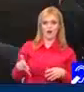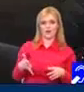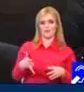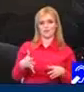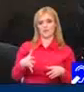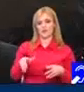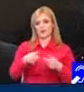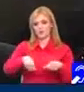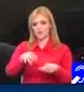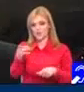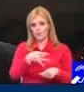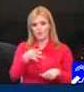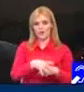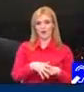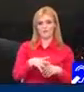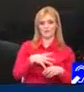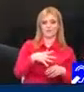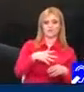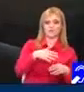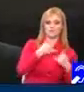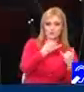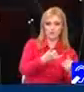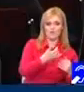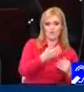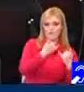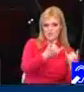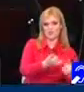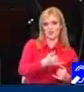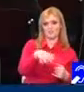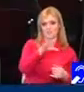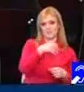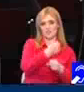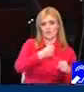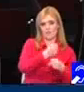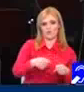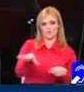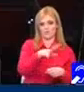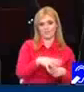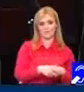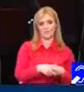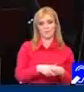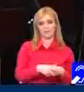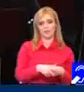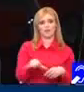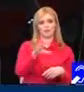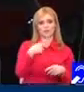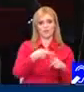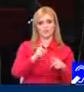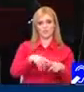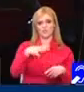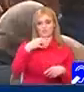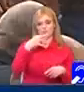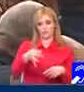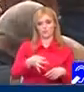consiliilor raionale să aprecieze munca unui sau altui ales. Toate aceste probleme le-au enumerat și pentru premierul Pavel Filip. El a